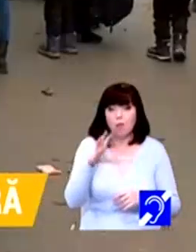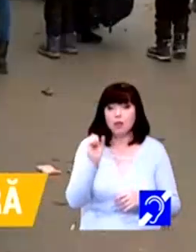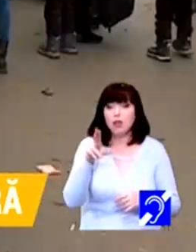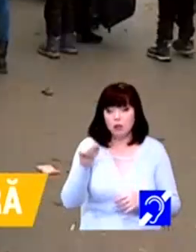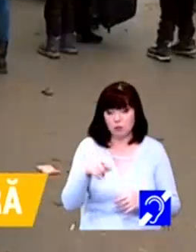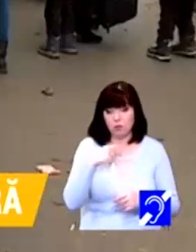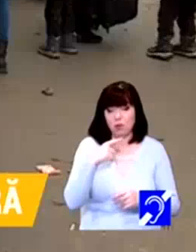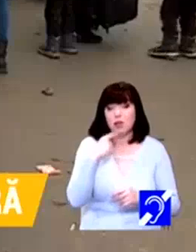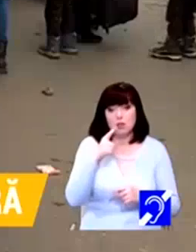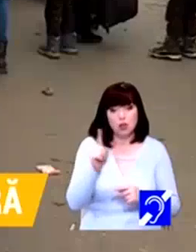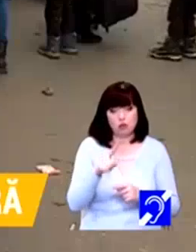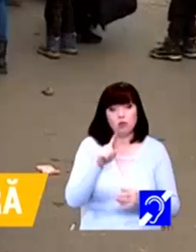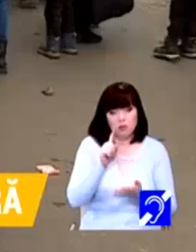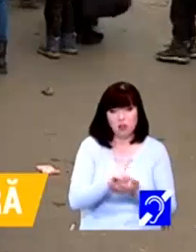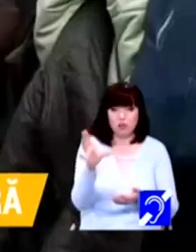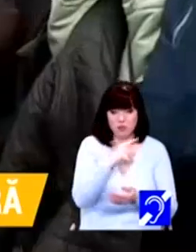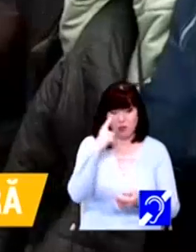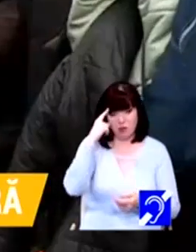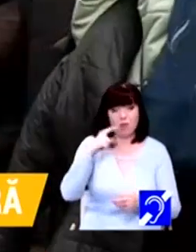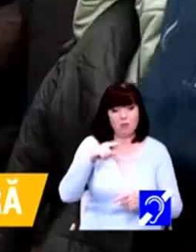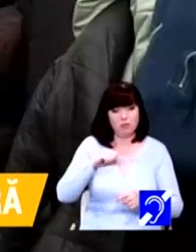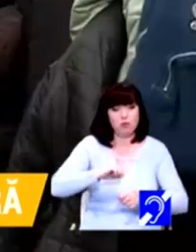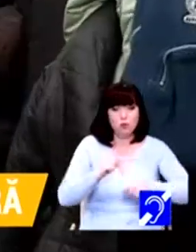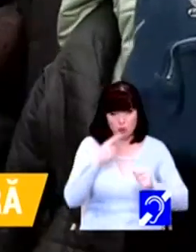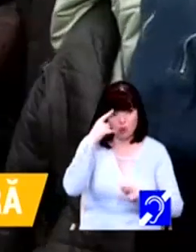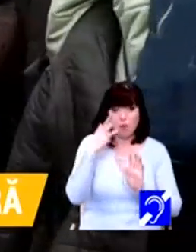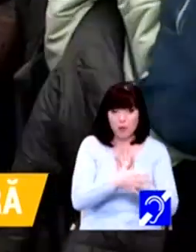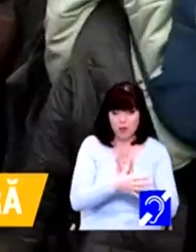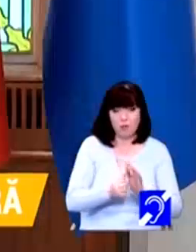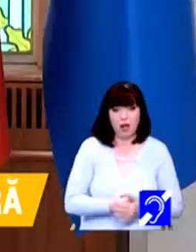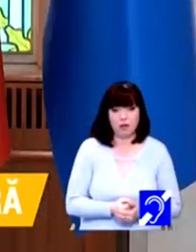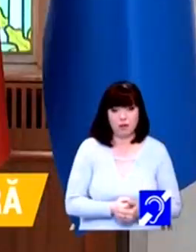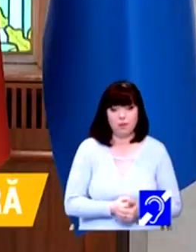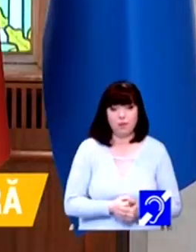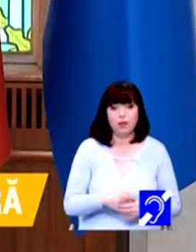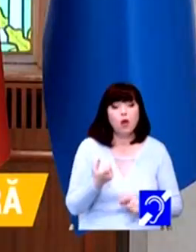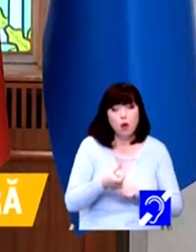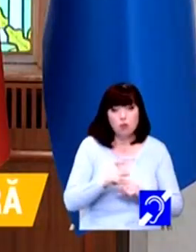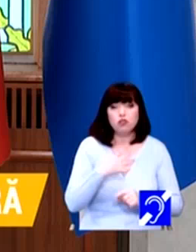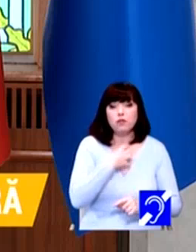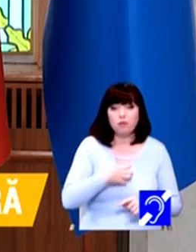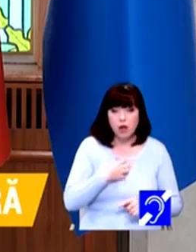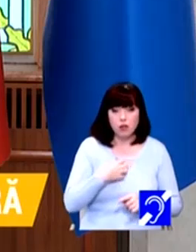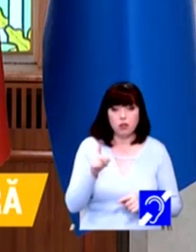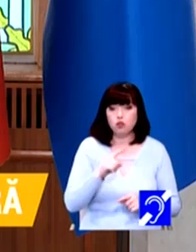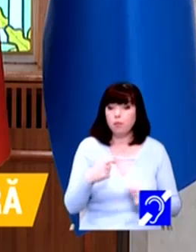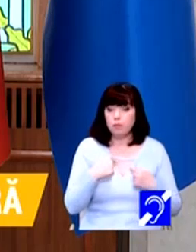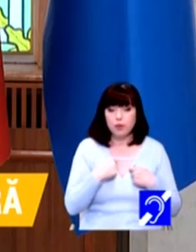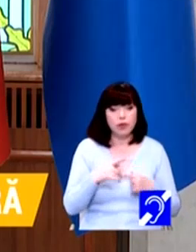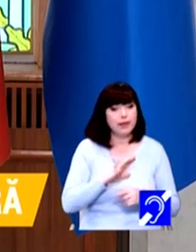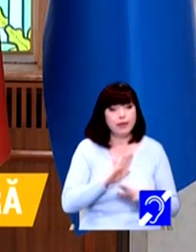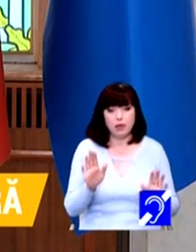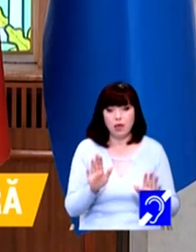la înțelegere, dar nu a exclus că aceste neînțelegeri ar fi unele organizate. Este important să nu